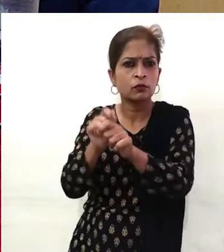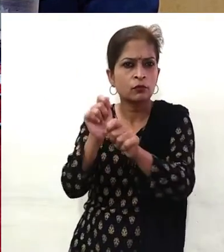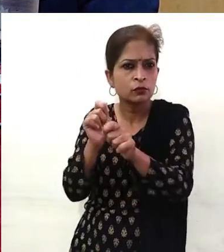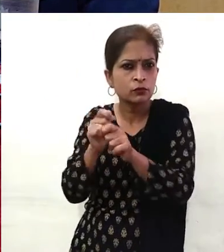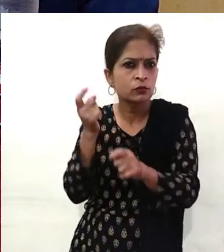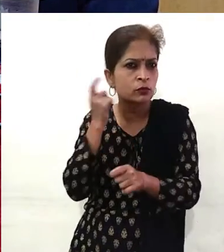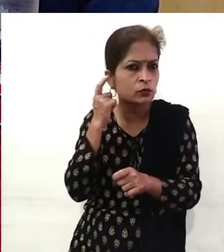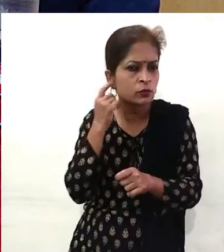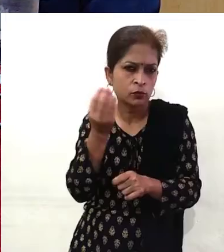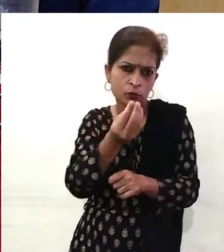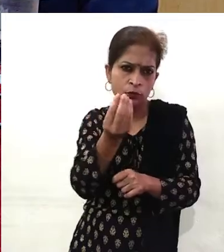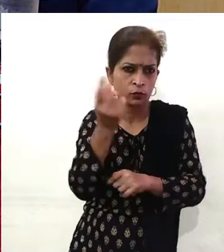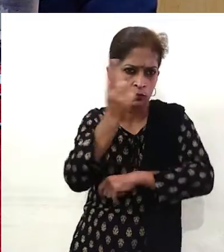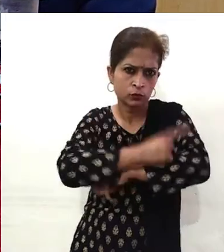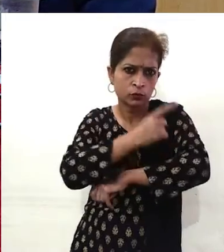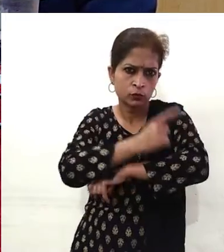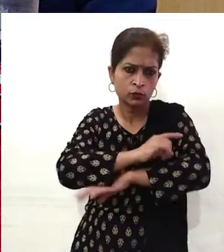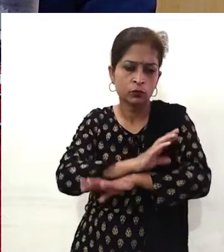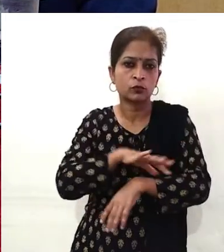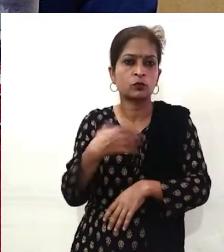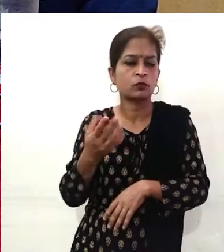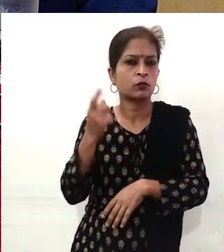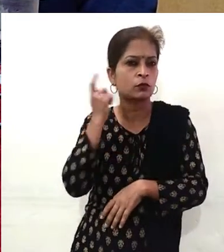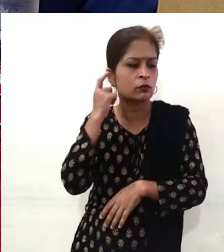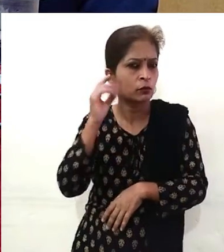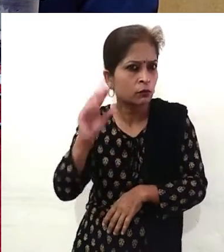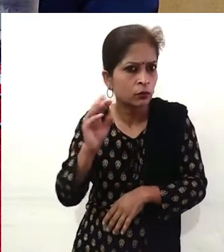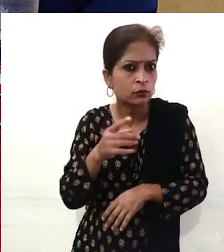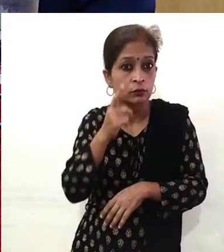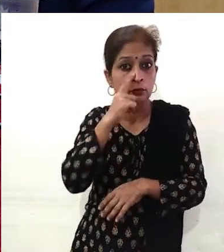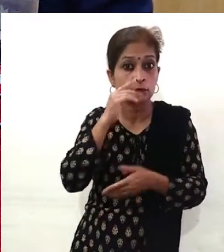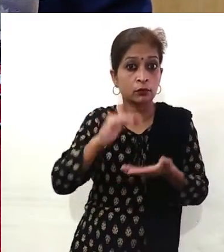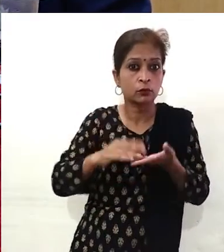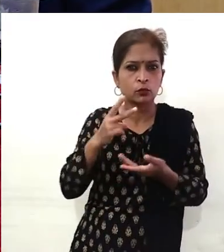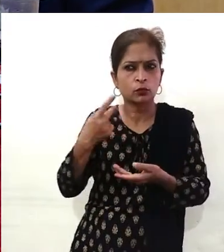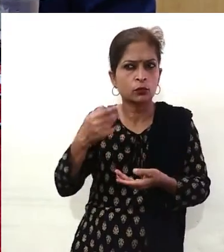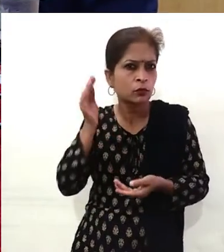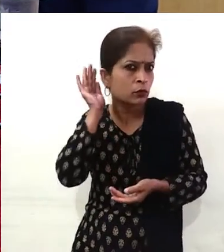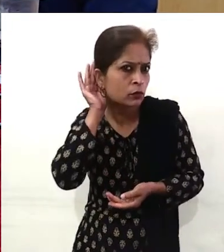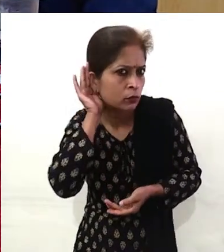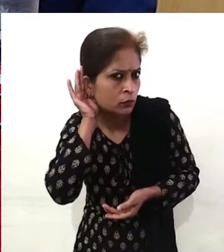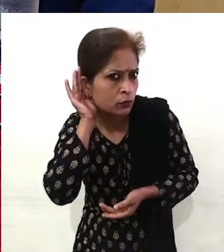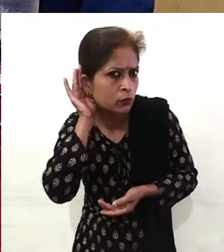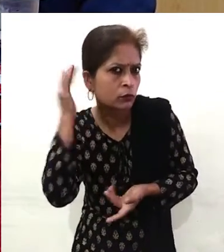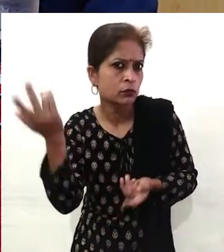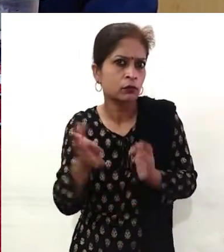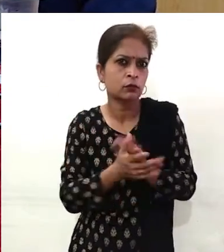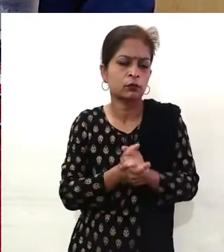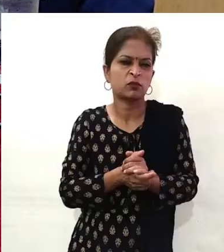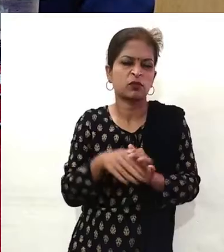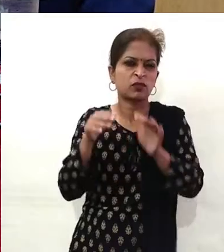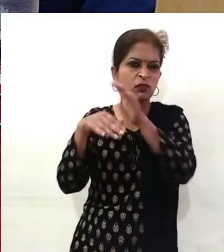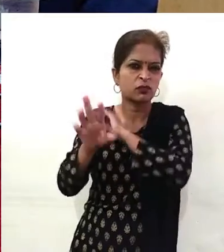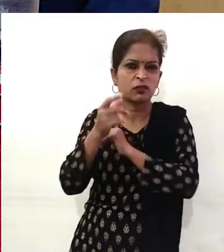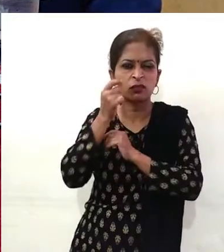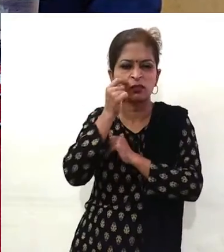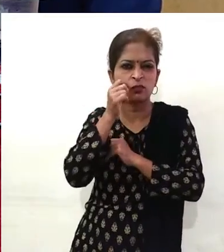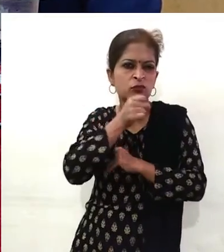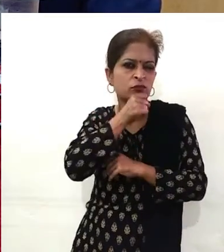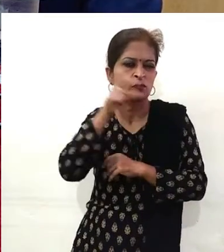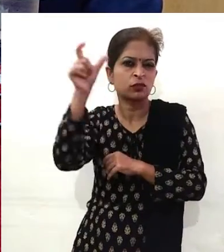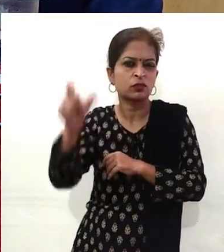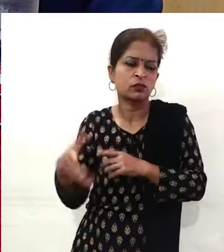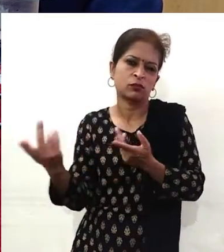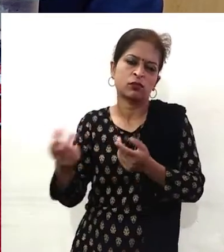दिनों तक आवाज आते आते धीरे धीरे बंद हो गई। रानी गुंडीचा रोज जाती, कान लगाती। बूढ़ा आदमी पता नहीं अंदर ना